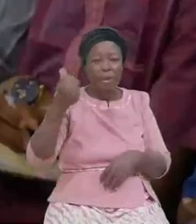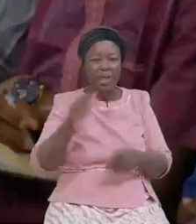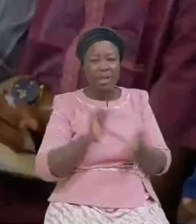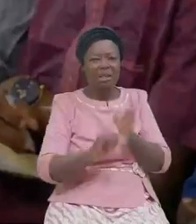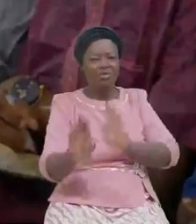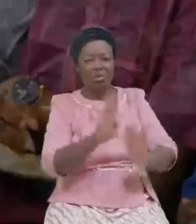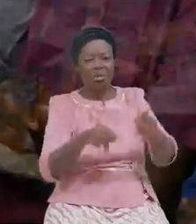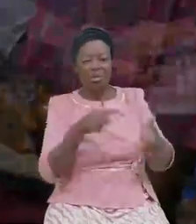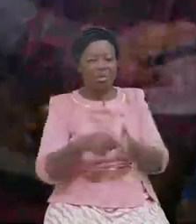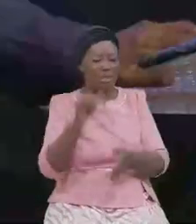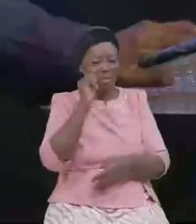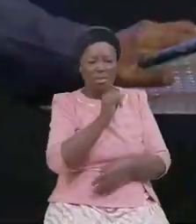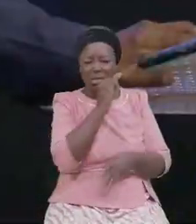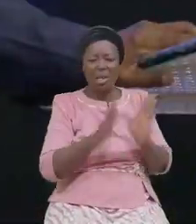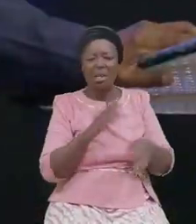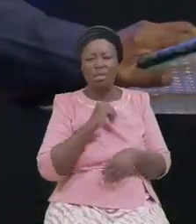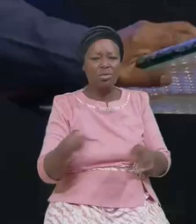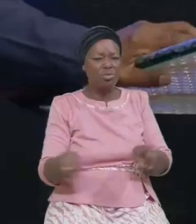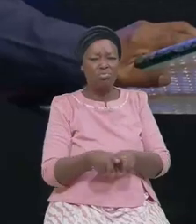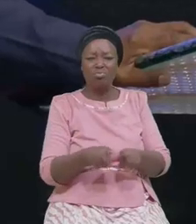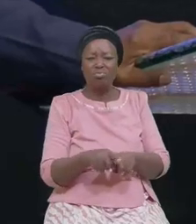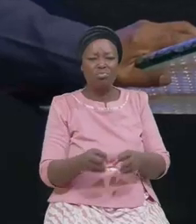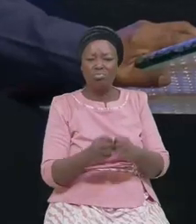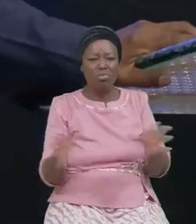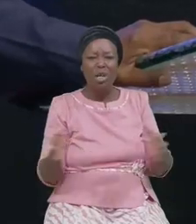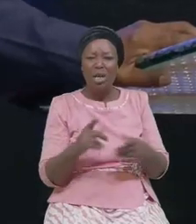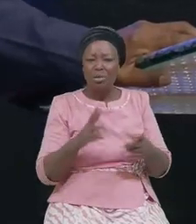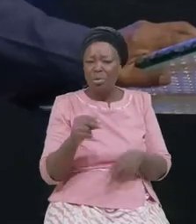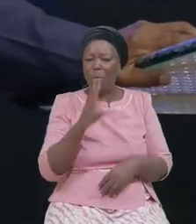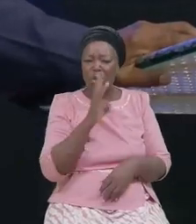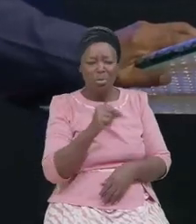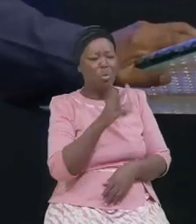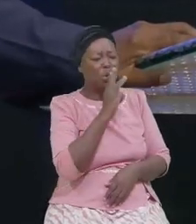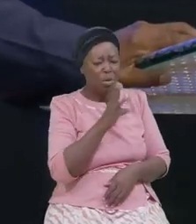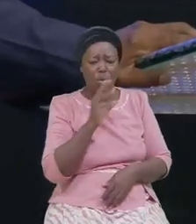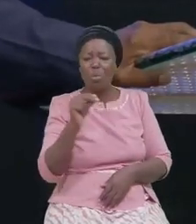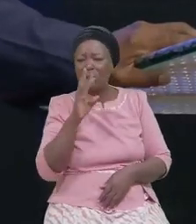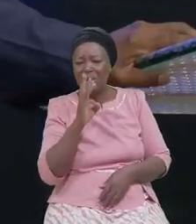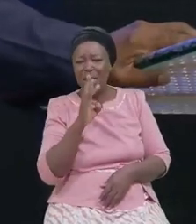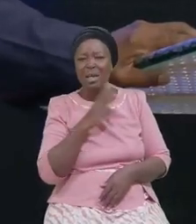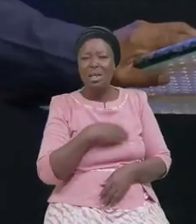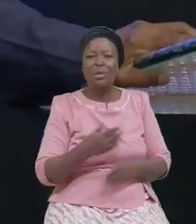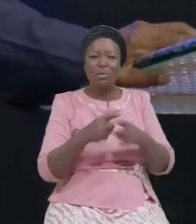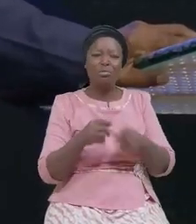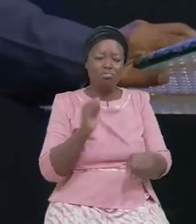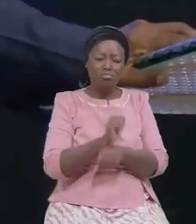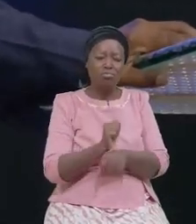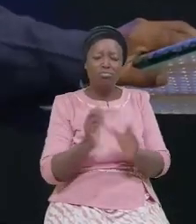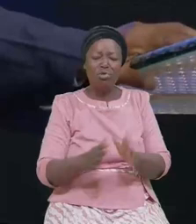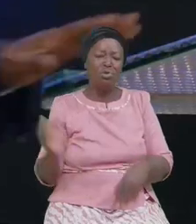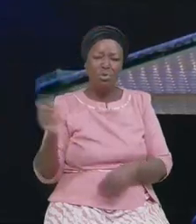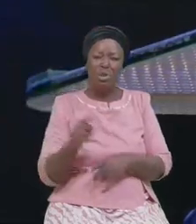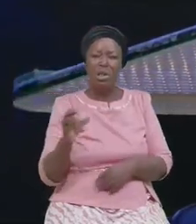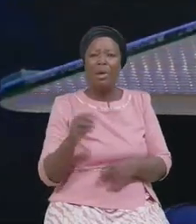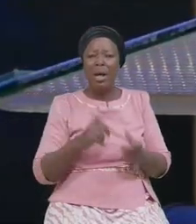là, c'est dépassant, c'est trop. Pas d'eau. Ils sont prêts même à me lapider.